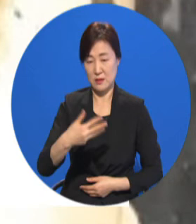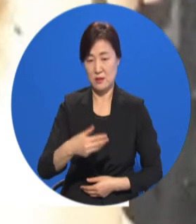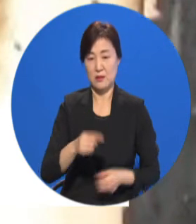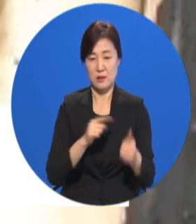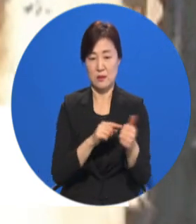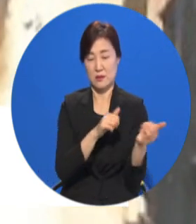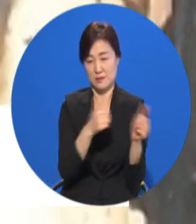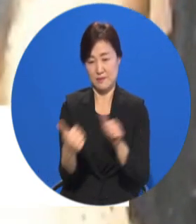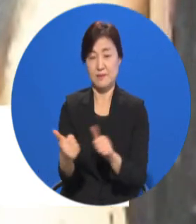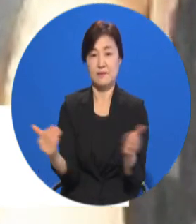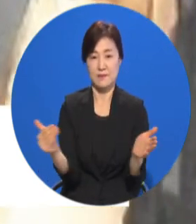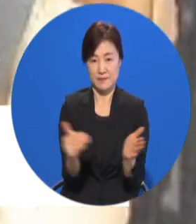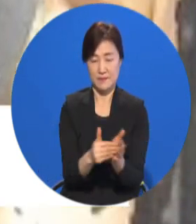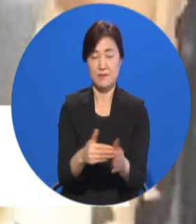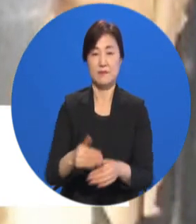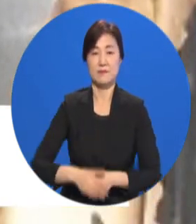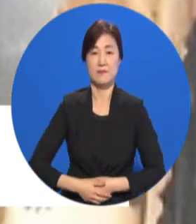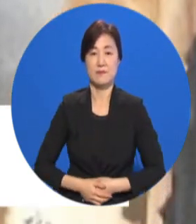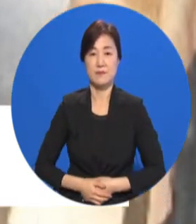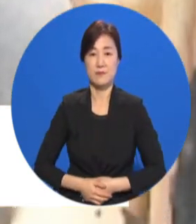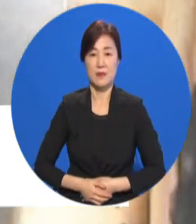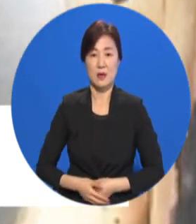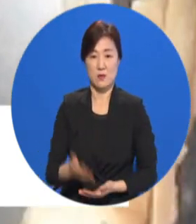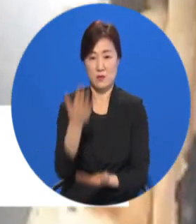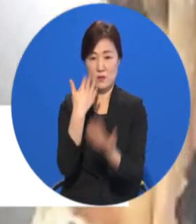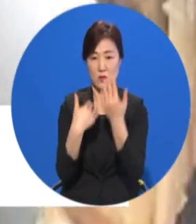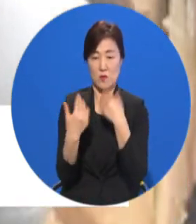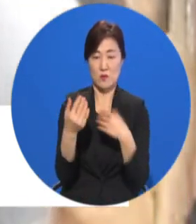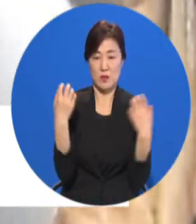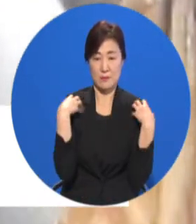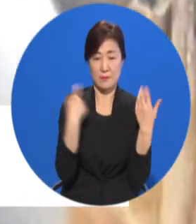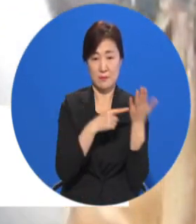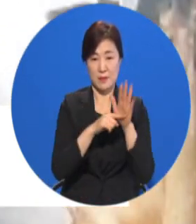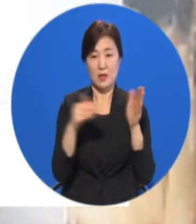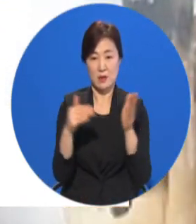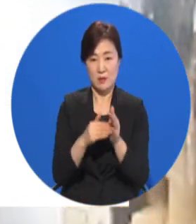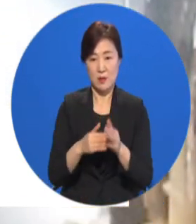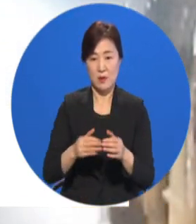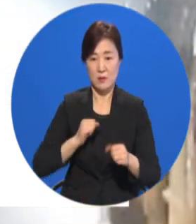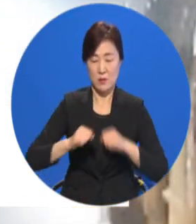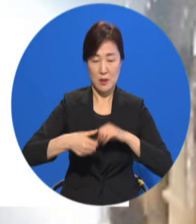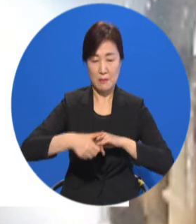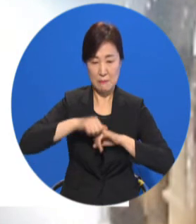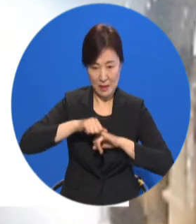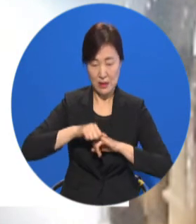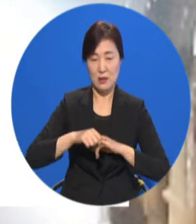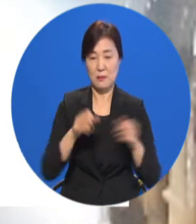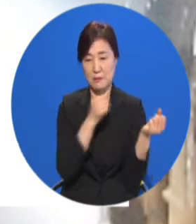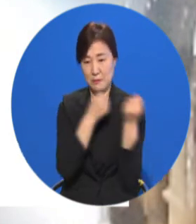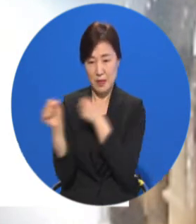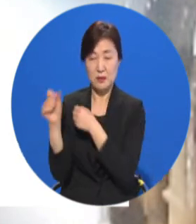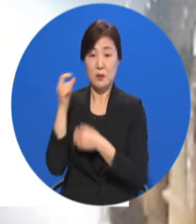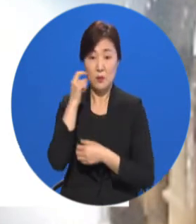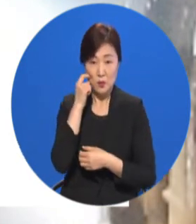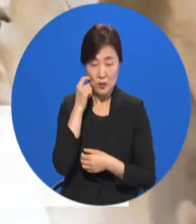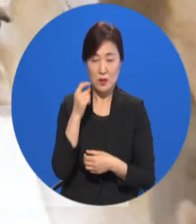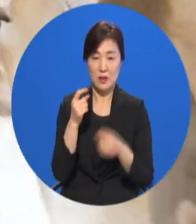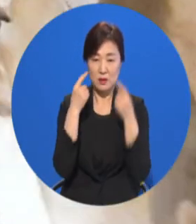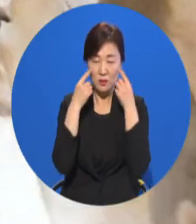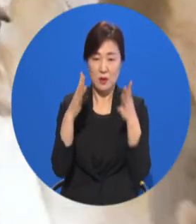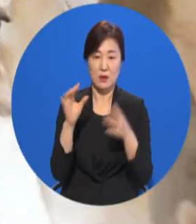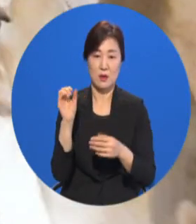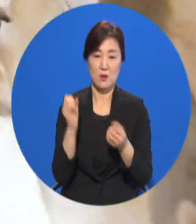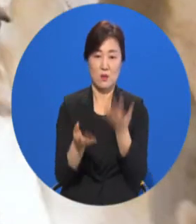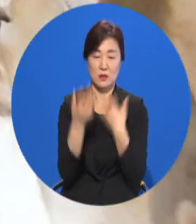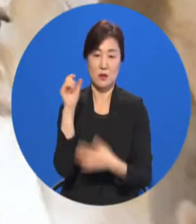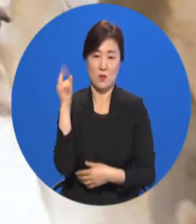A씨는 숨진 채 발견됐습니다. 소방당국은 거동이 불편한 A씨가 미처 탈출하지 못한 것으로 보고 정확한 화재